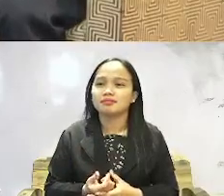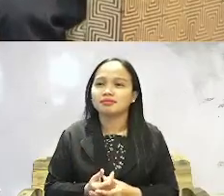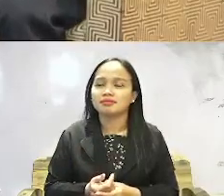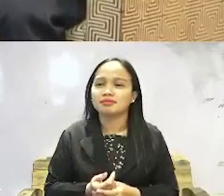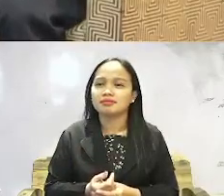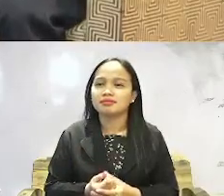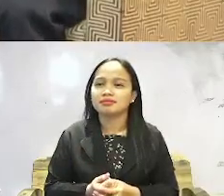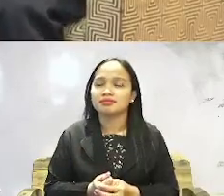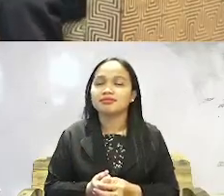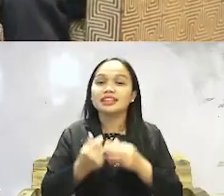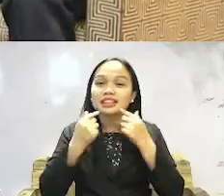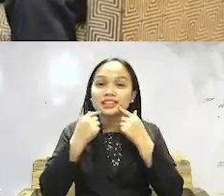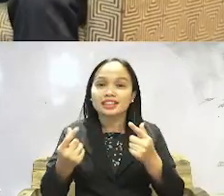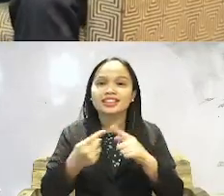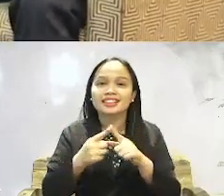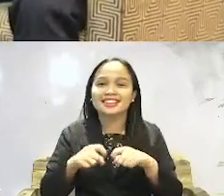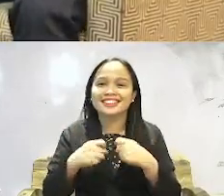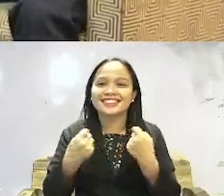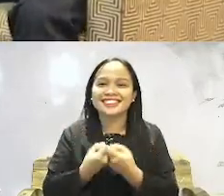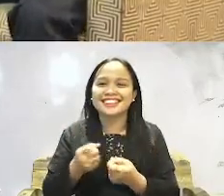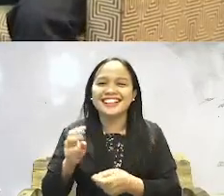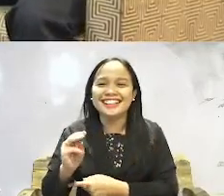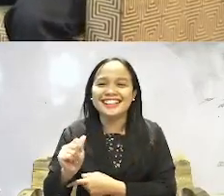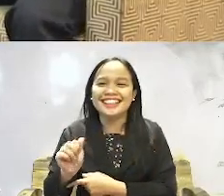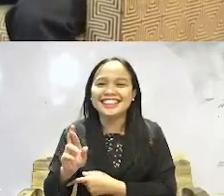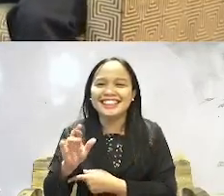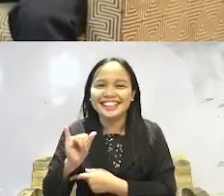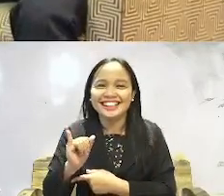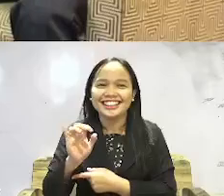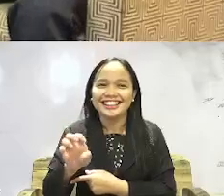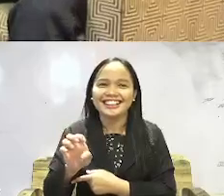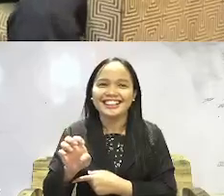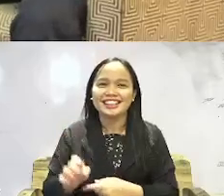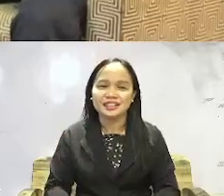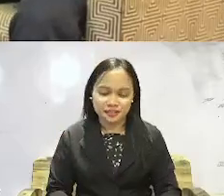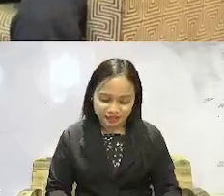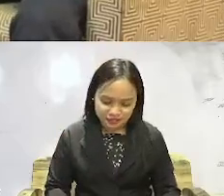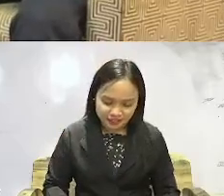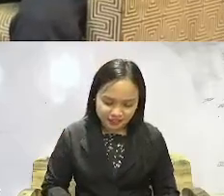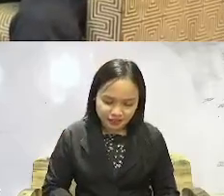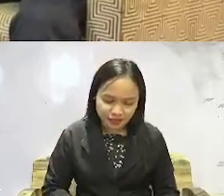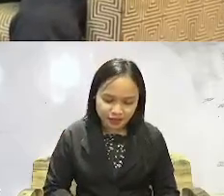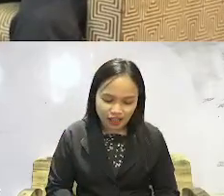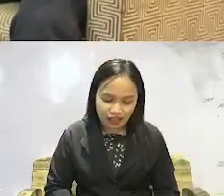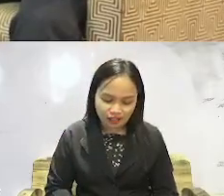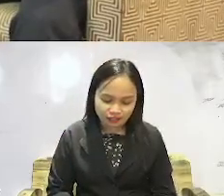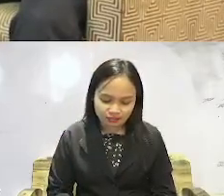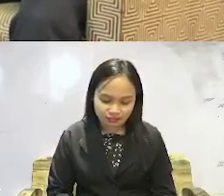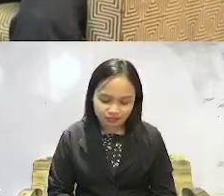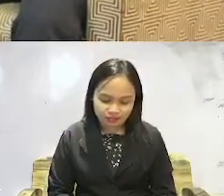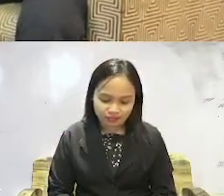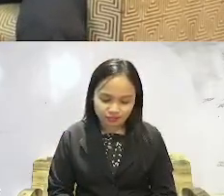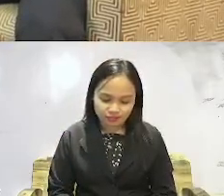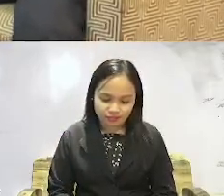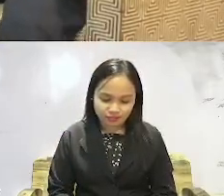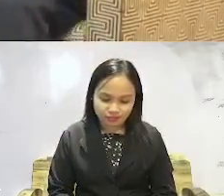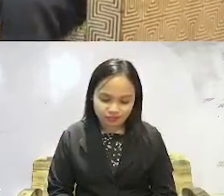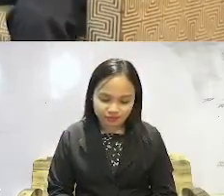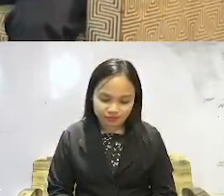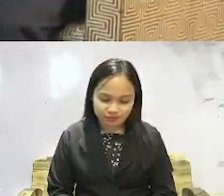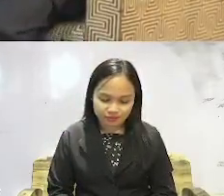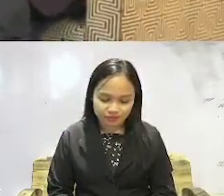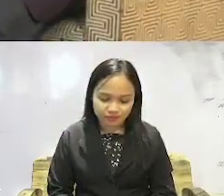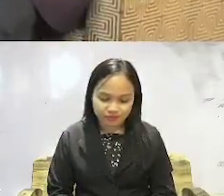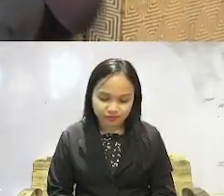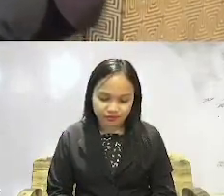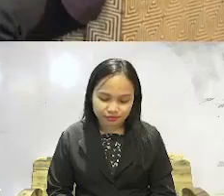Tiger. Marie. Shoutout sa Team Marie. Shoutout sa Team Marie. Oh, Marie. Yeah. Bira, yan yung favorite na